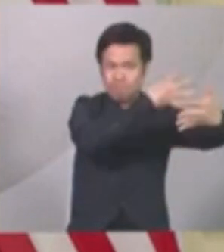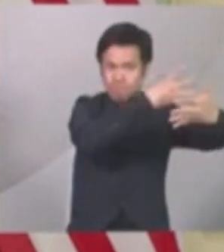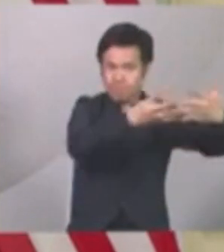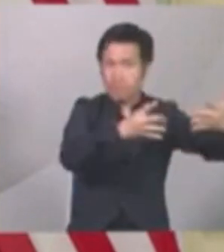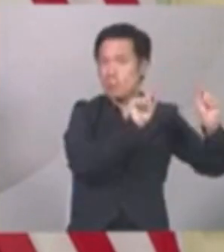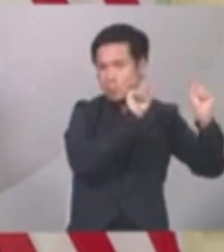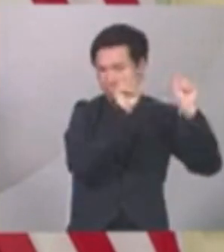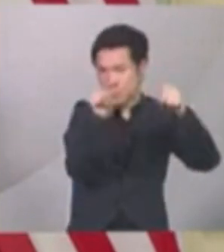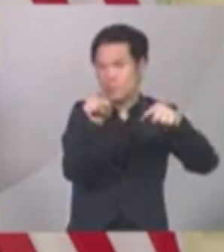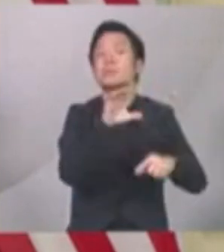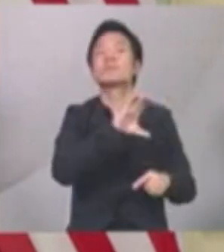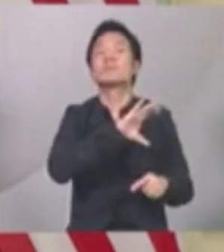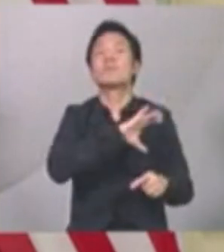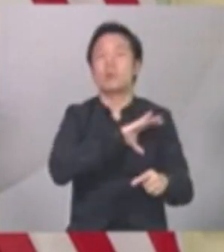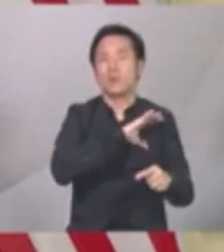balai polis dan sebagainya.